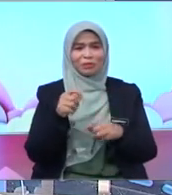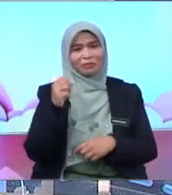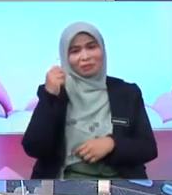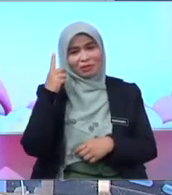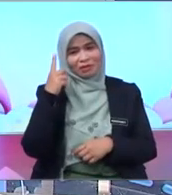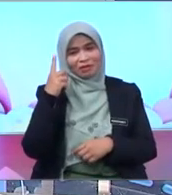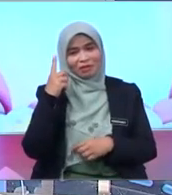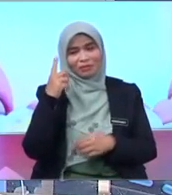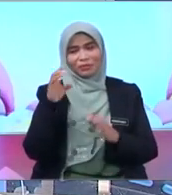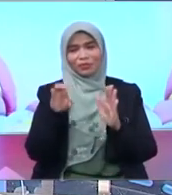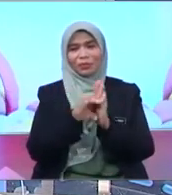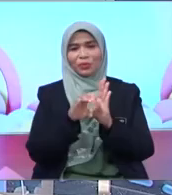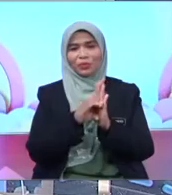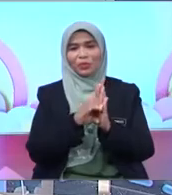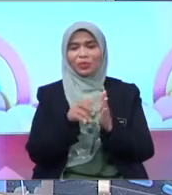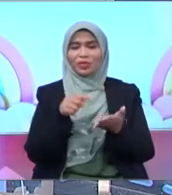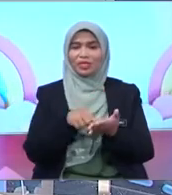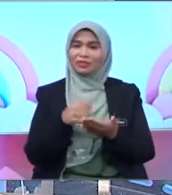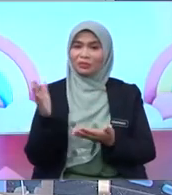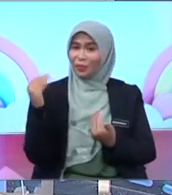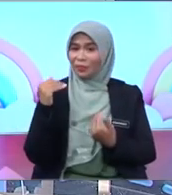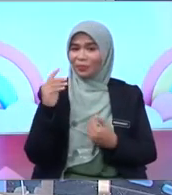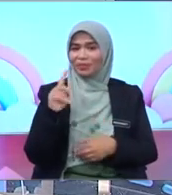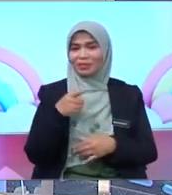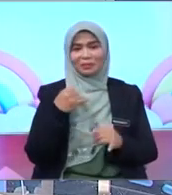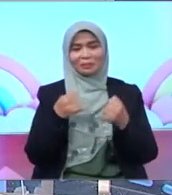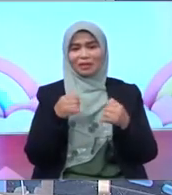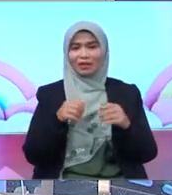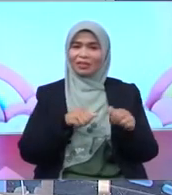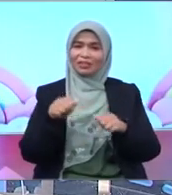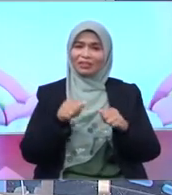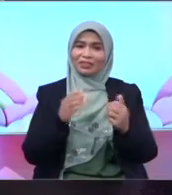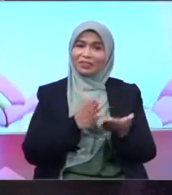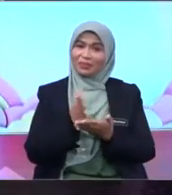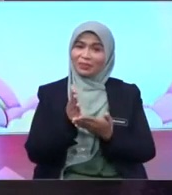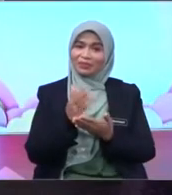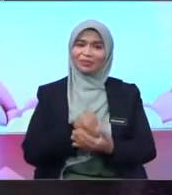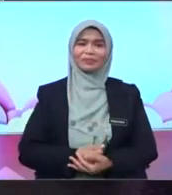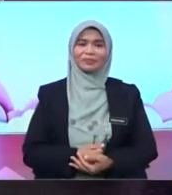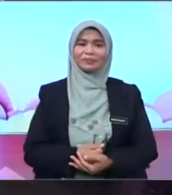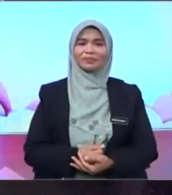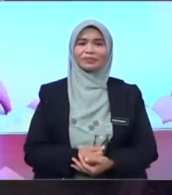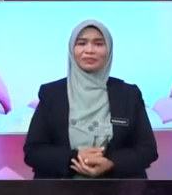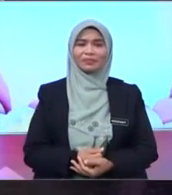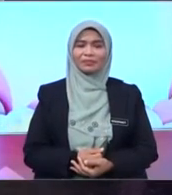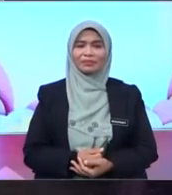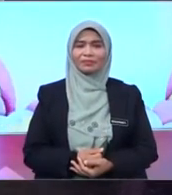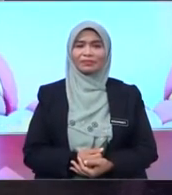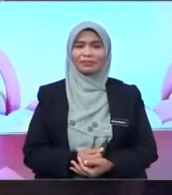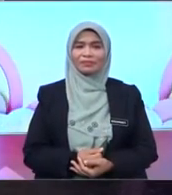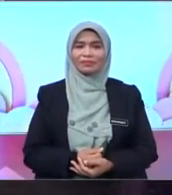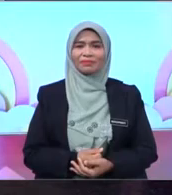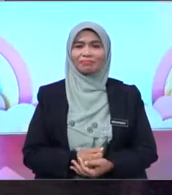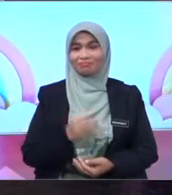contoh situasi yang diberikan jam jago kita mainin seterusnya Jumog minum ada